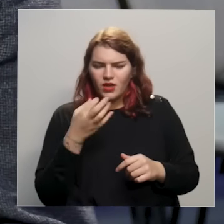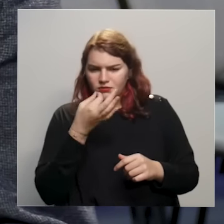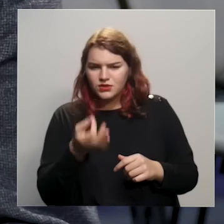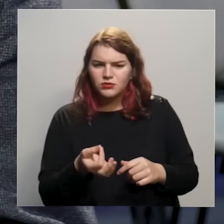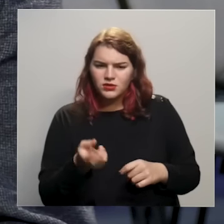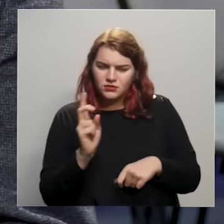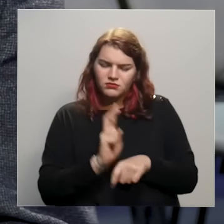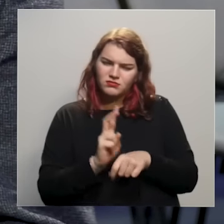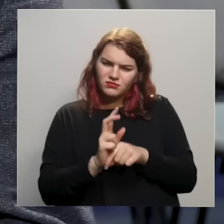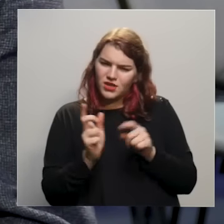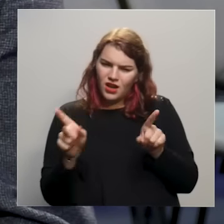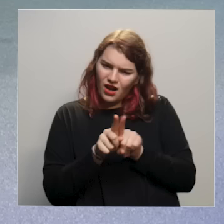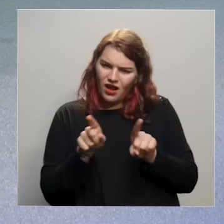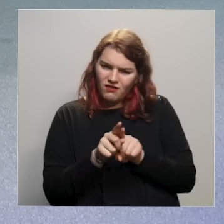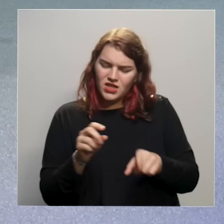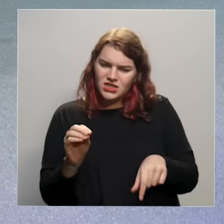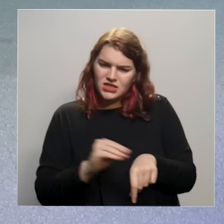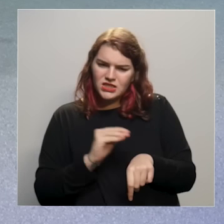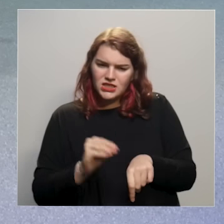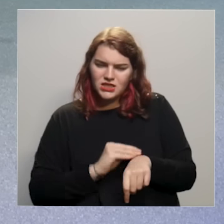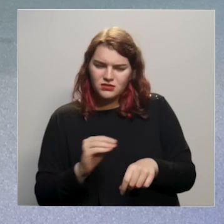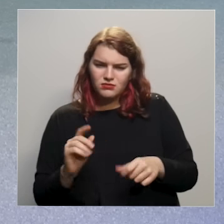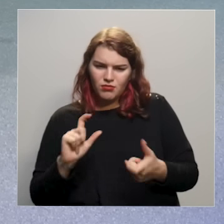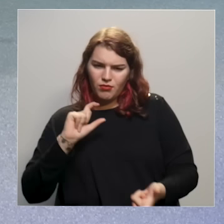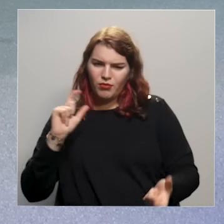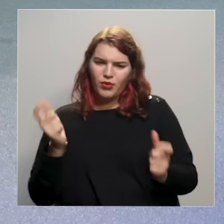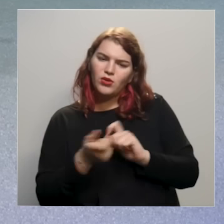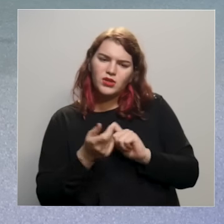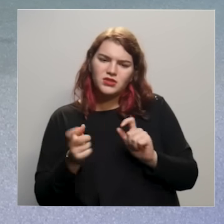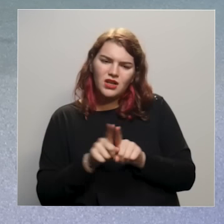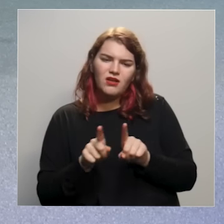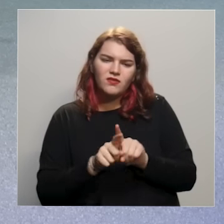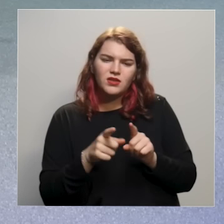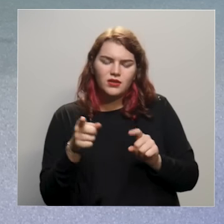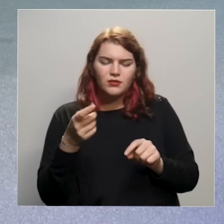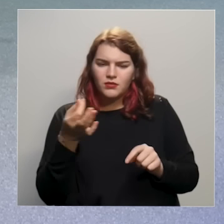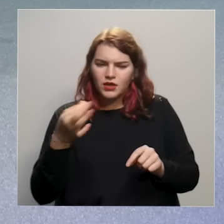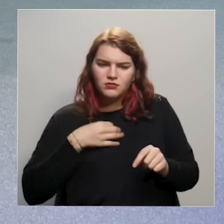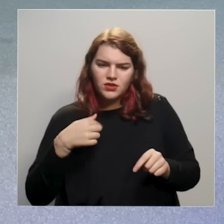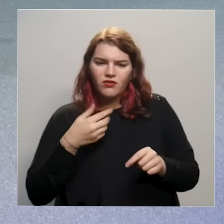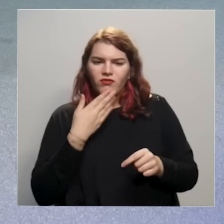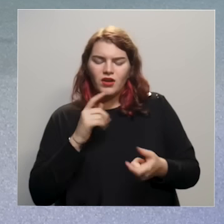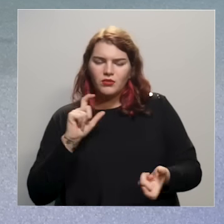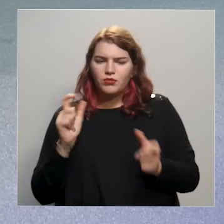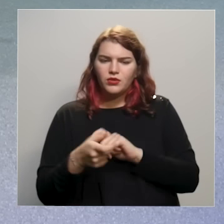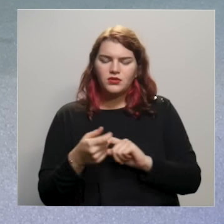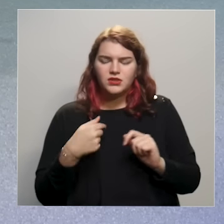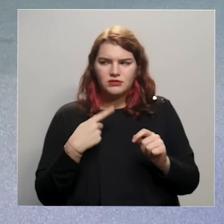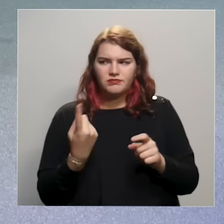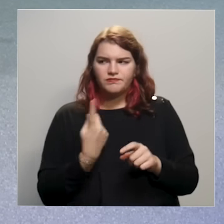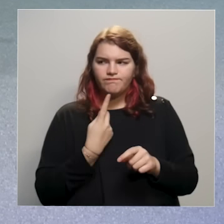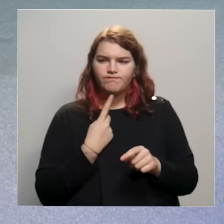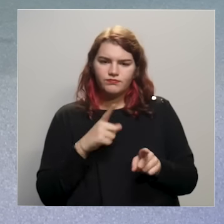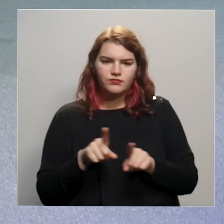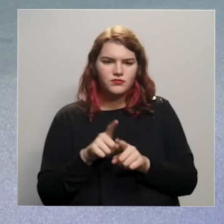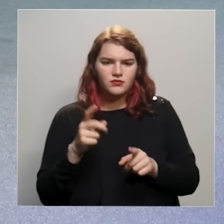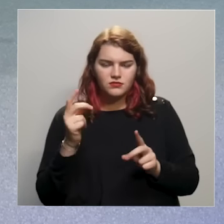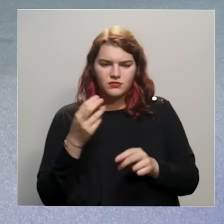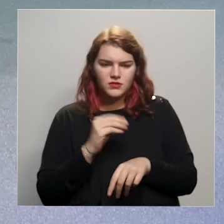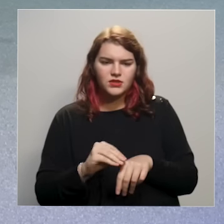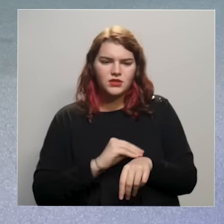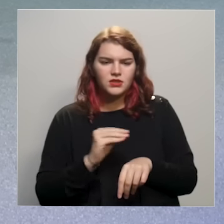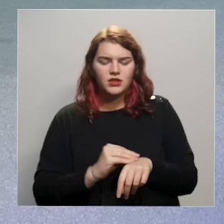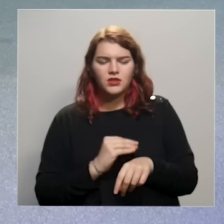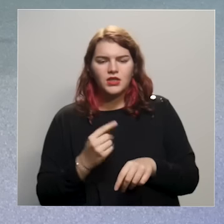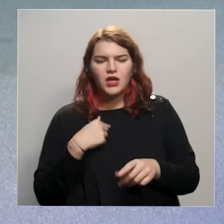eu sunt pe aproape. Pe aproape de pocăință. De pocăință. Că el m-a spus că el se pocăiește și că nu știu ce. De ce eram pe